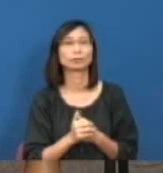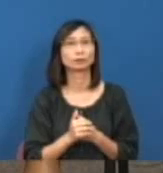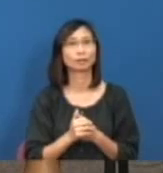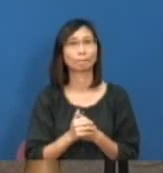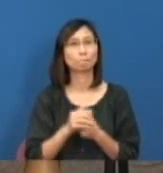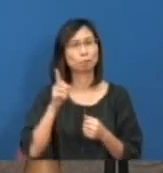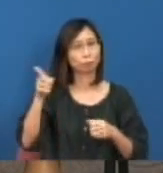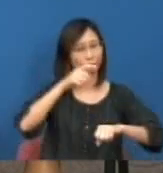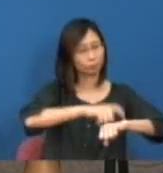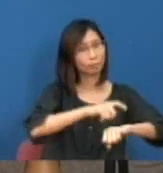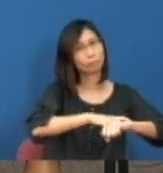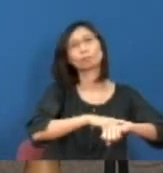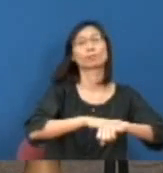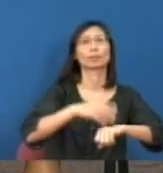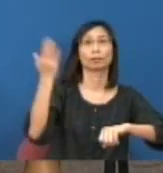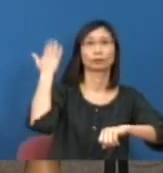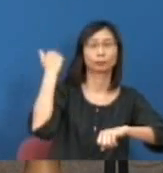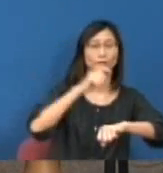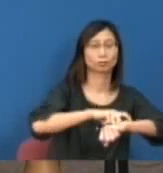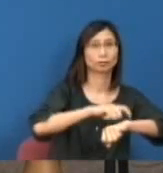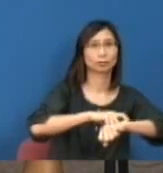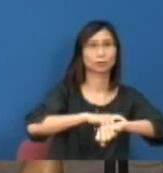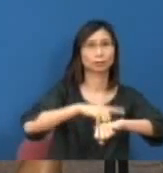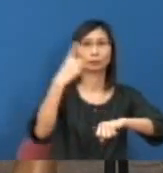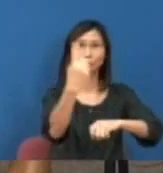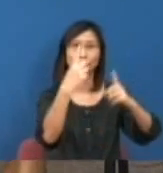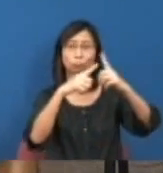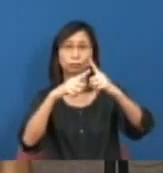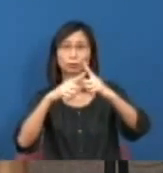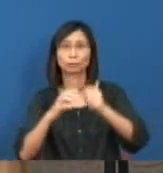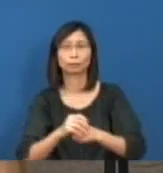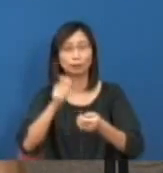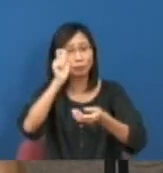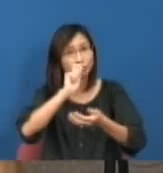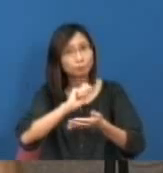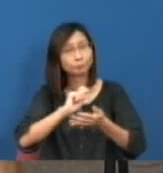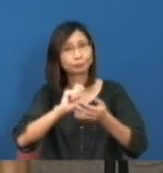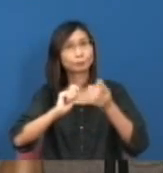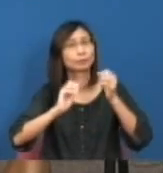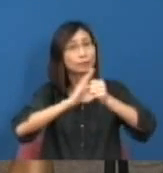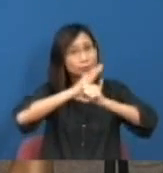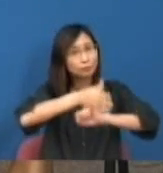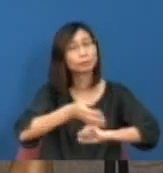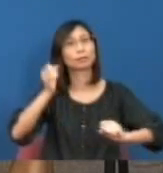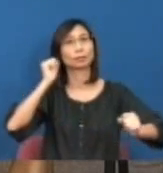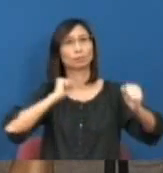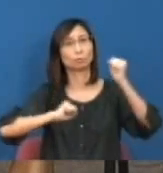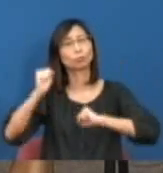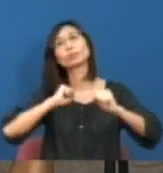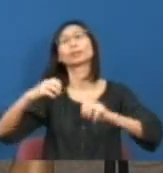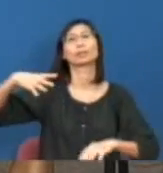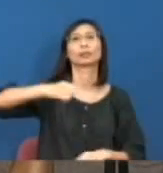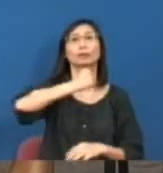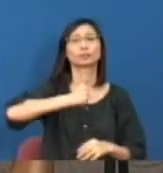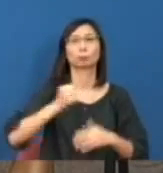段嘅時間之後，先又話作為具體嘅人，具體嘅人就係社運嘅領袖，蒸蒸日上。他覺得他很得意，即